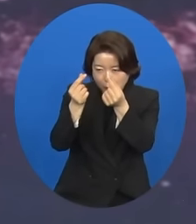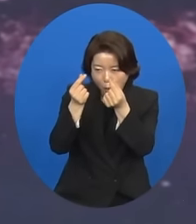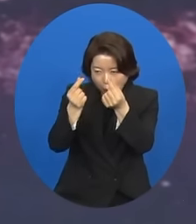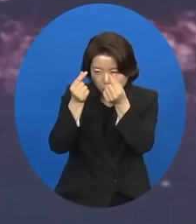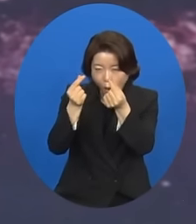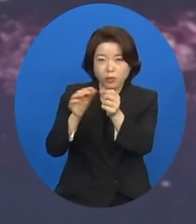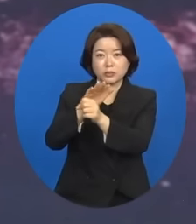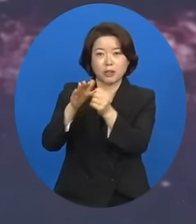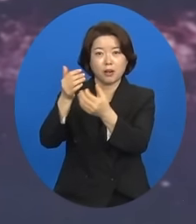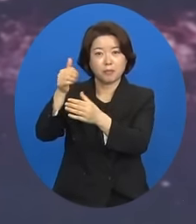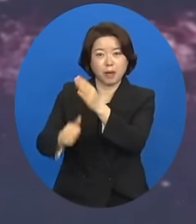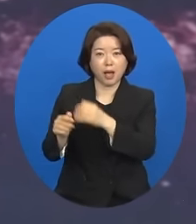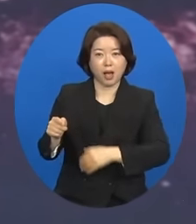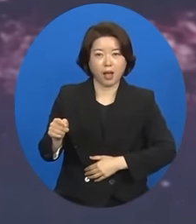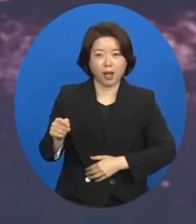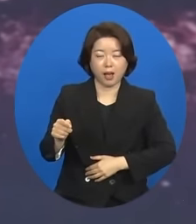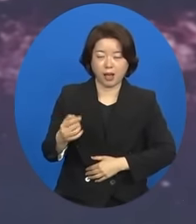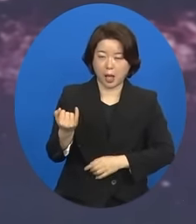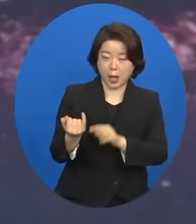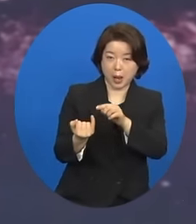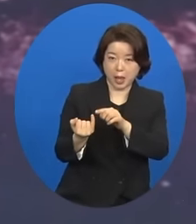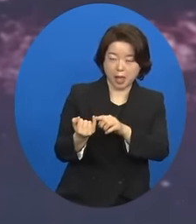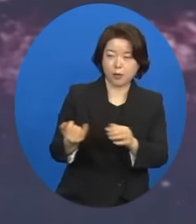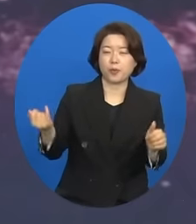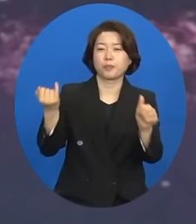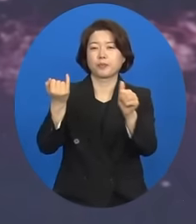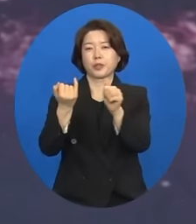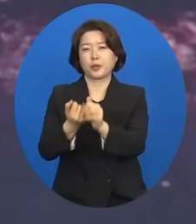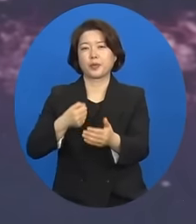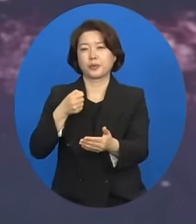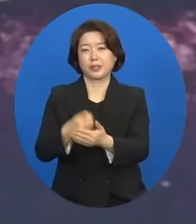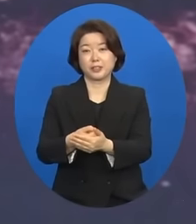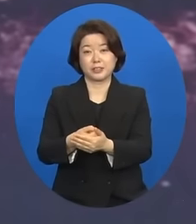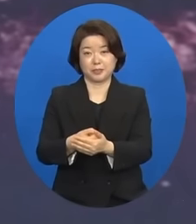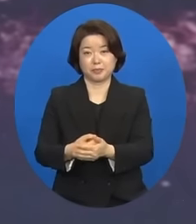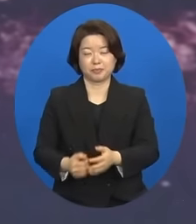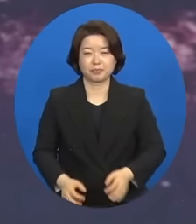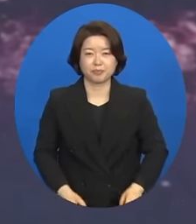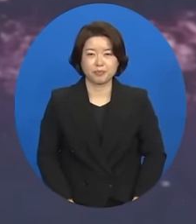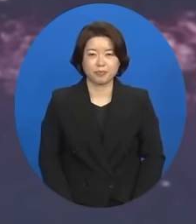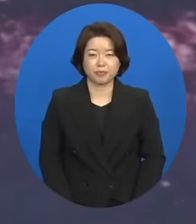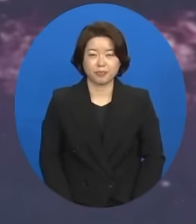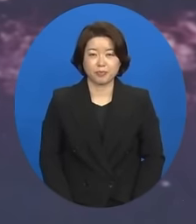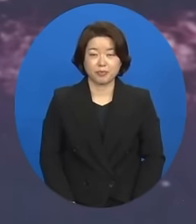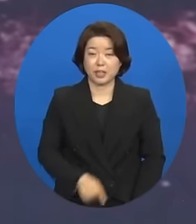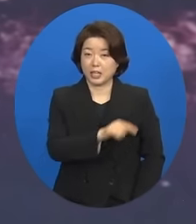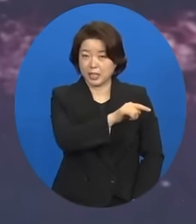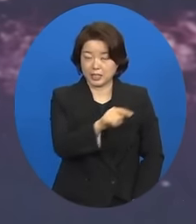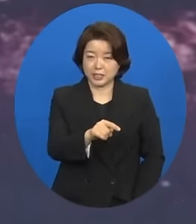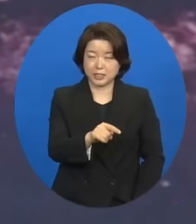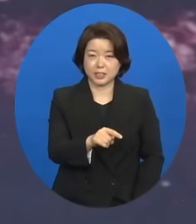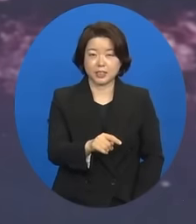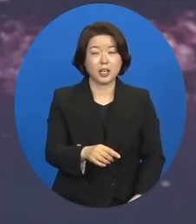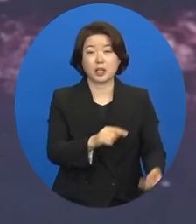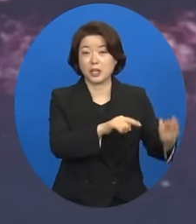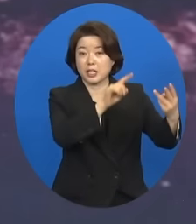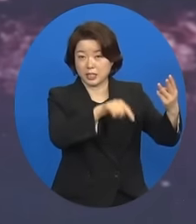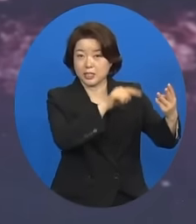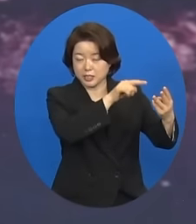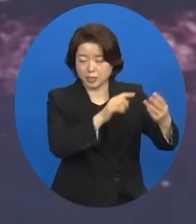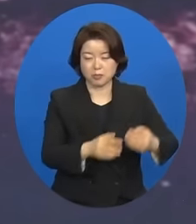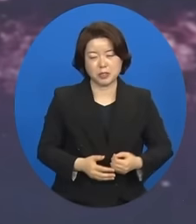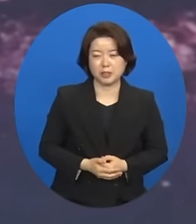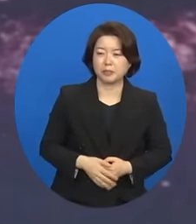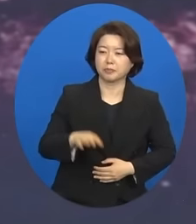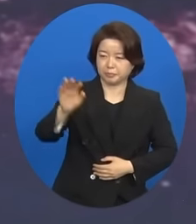이제 라헬과 결혼을 결심을 하게 됩니다 마침 라바는 야곱이 일을 하지만 무료로 봉사하는 건